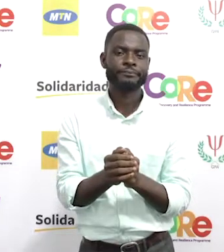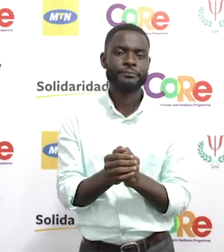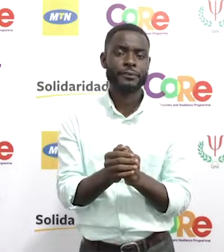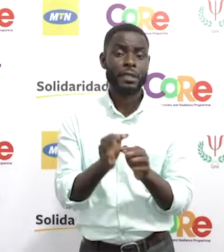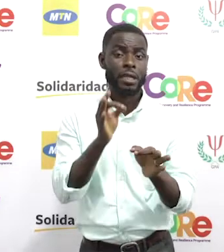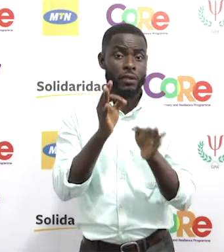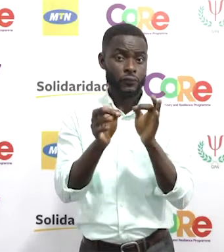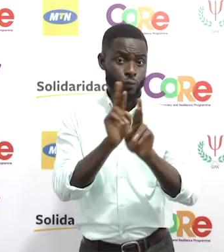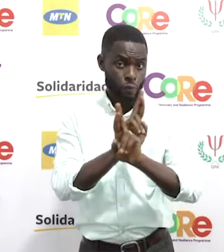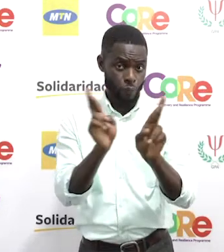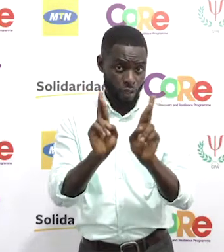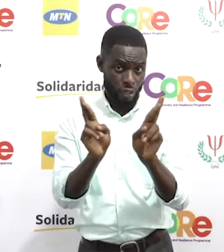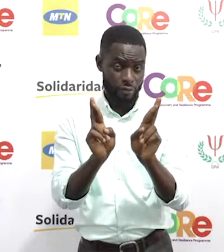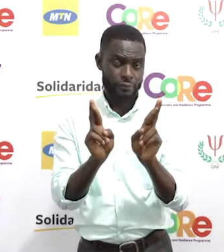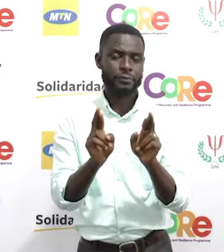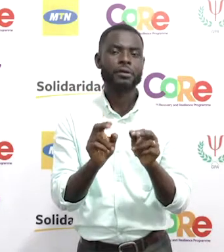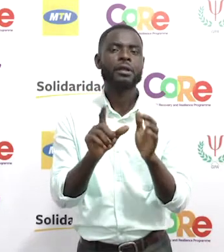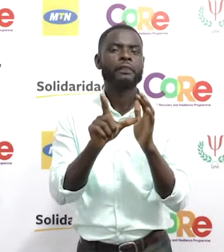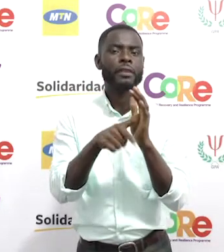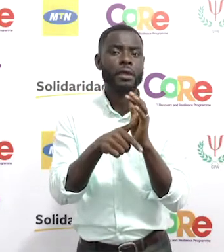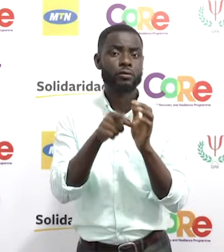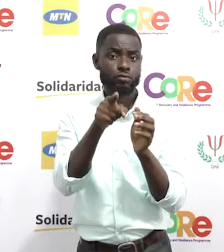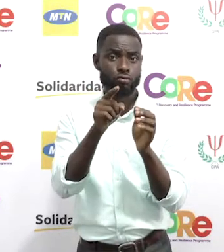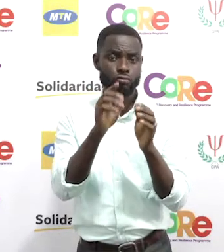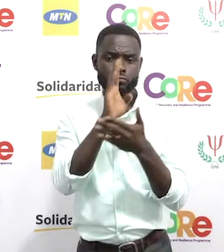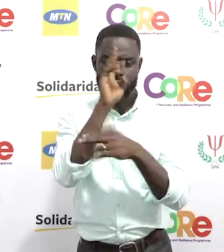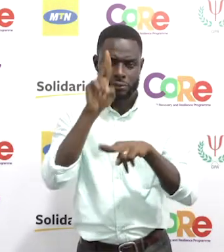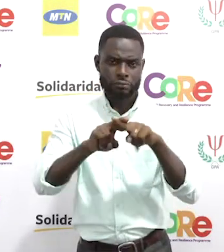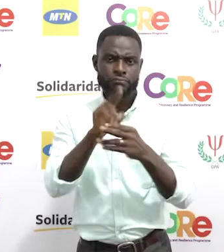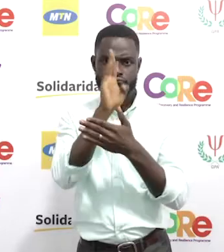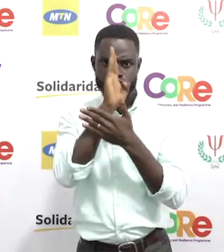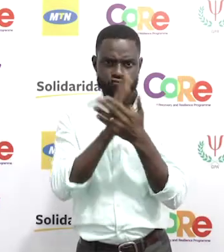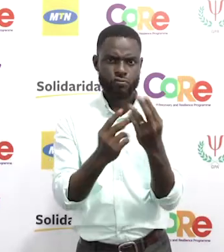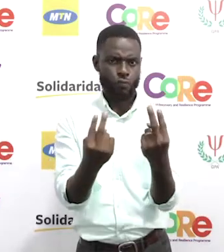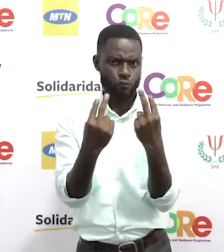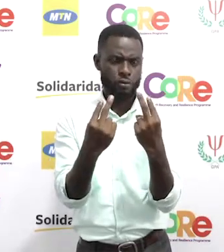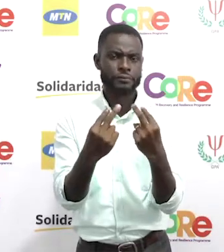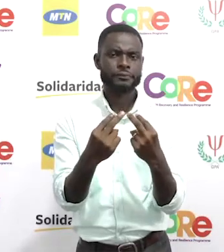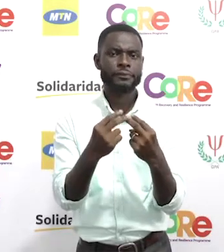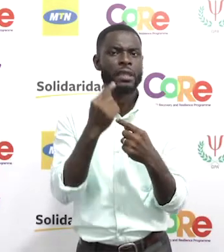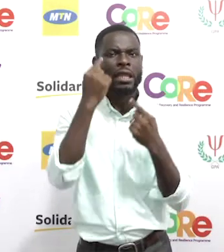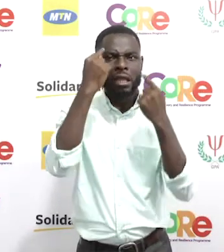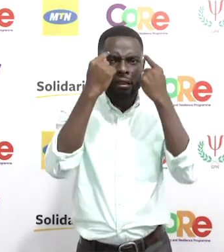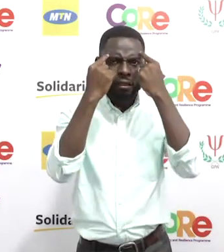Susumo ni bi ikpakpai. No ba sumwa ke ba. Yenye wala shinlemli.